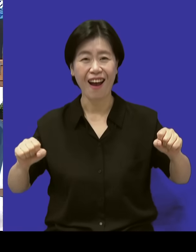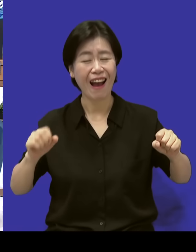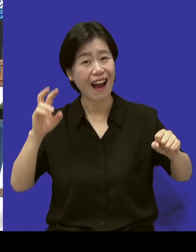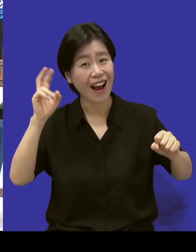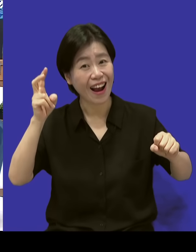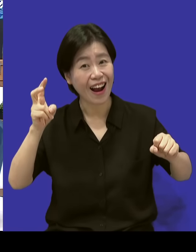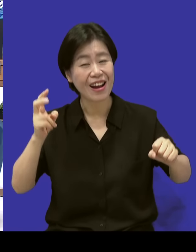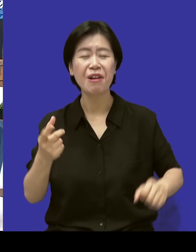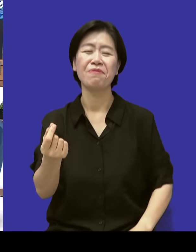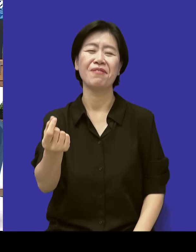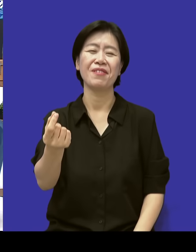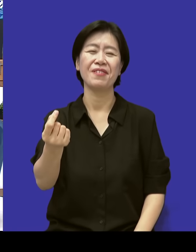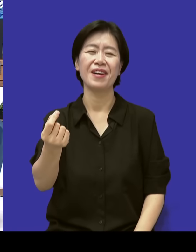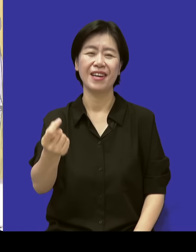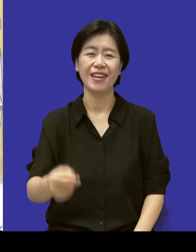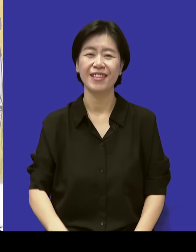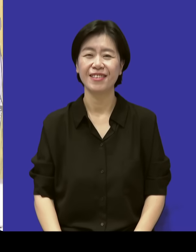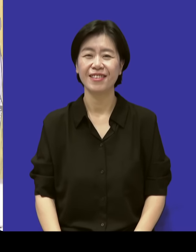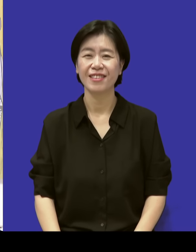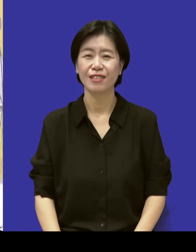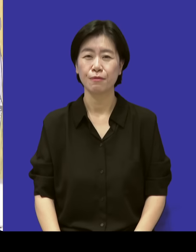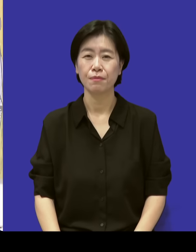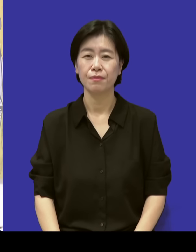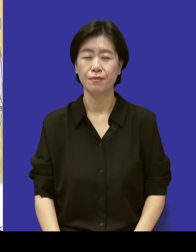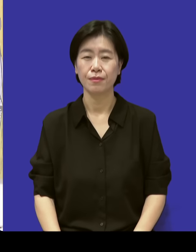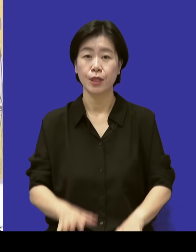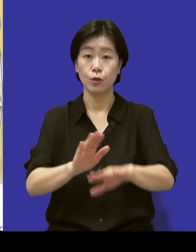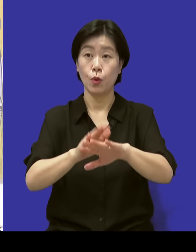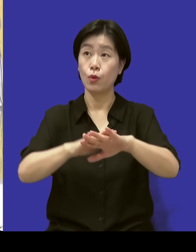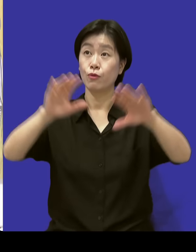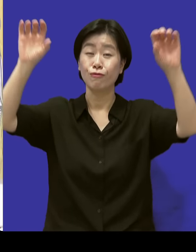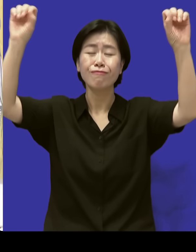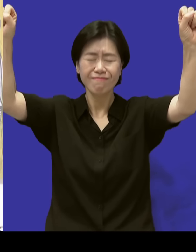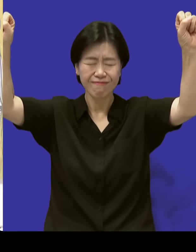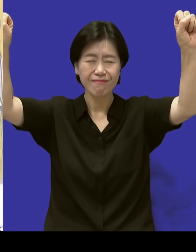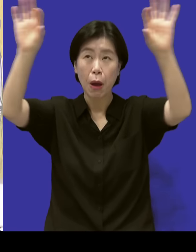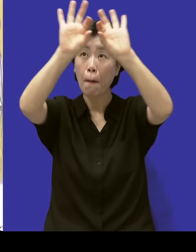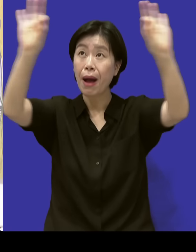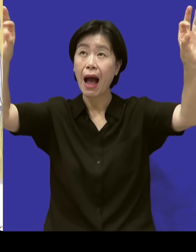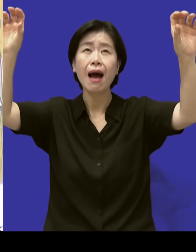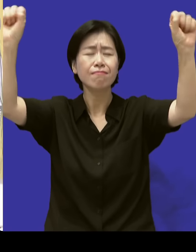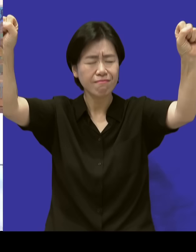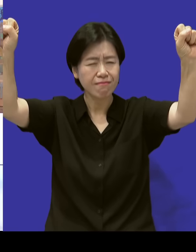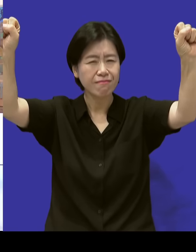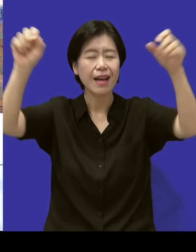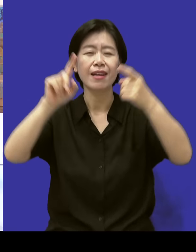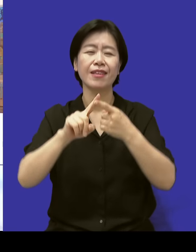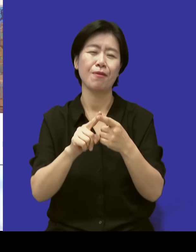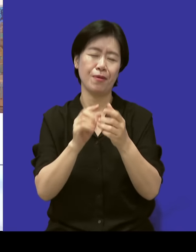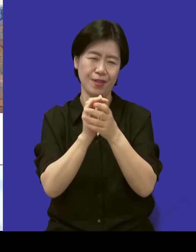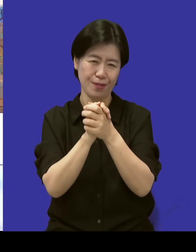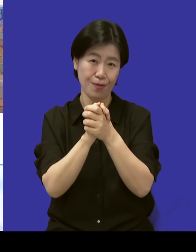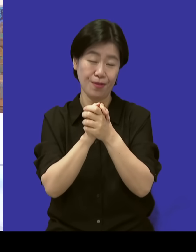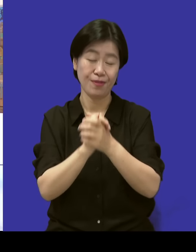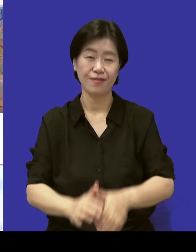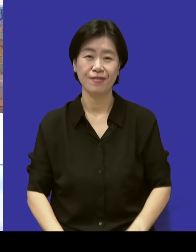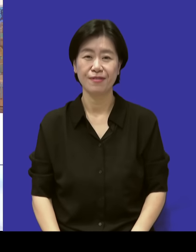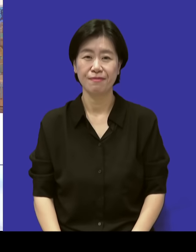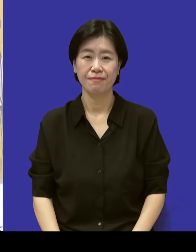주여! 맞아요. 이렇게 손은 들고 이렇게 손만 딱 얹혀놓고 계속 기도를 했어요. 예. 그리고 이제 풀다운을